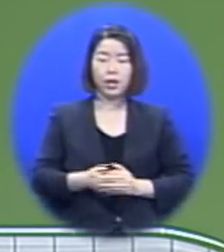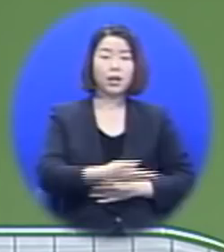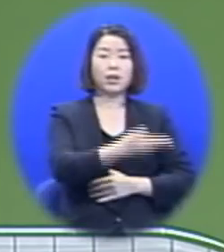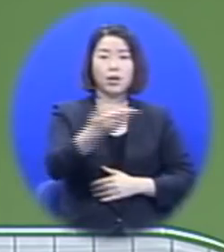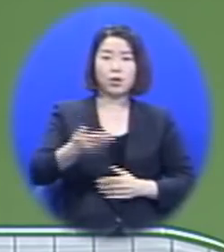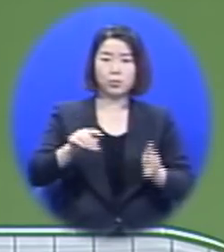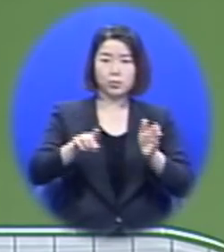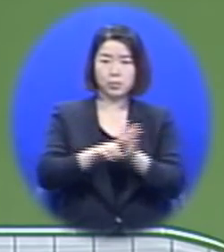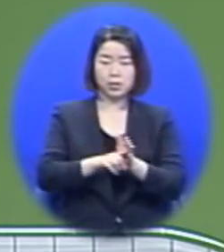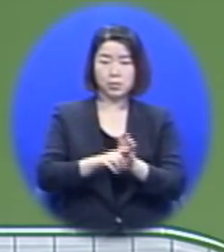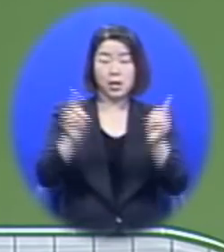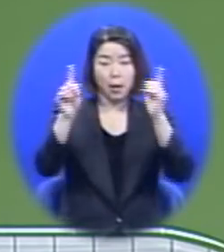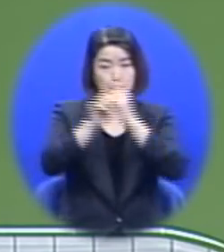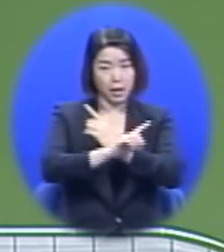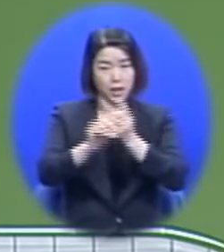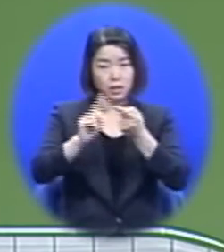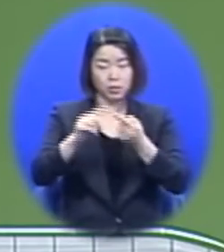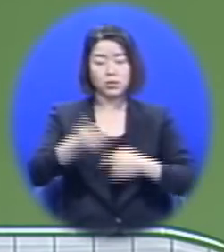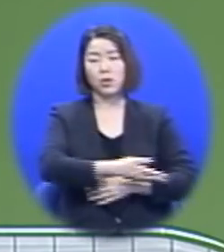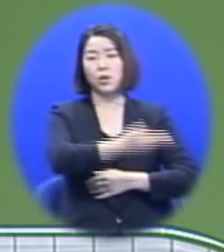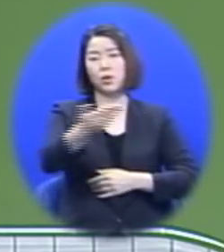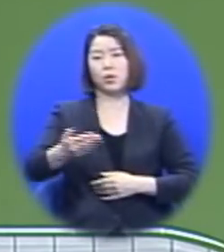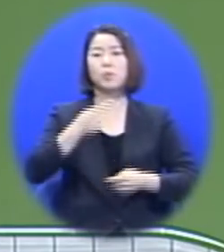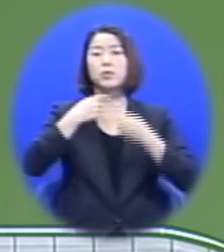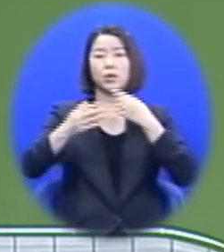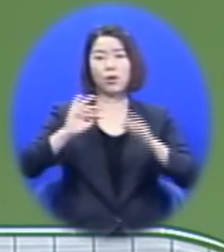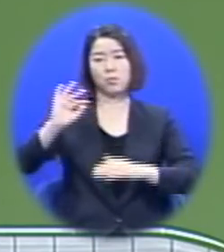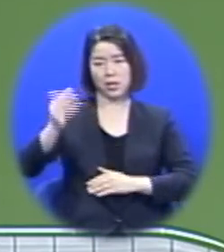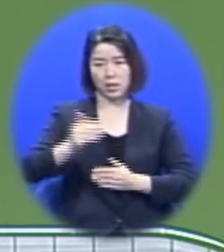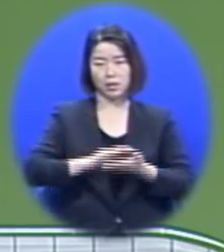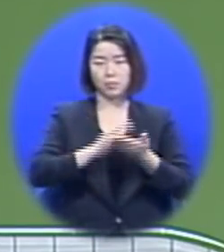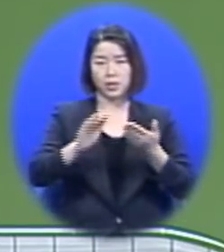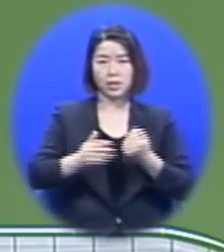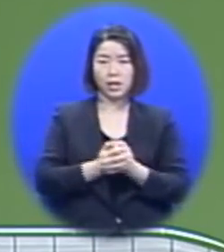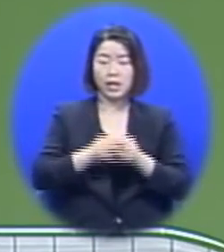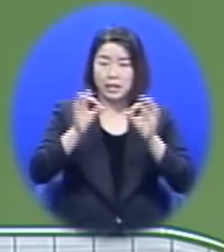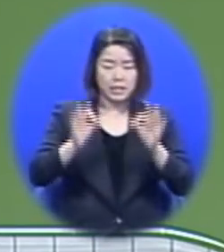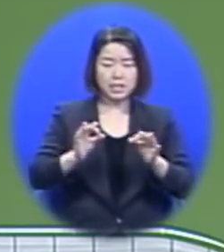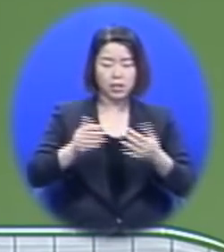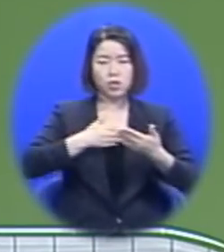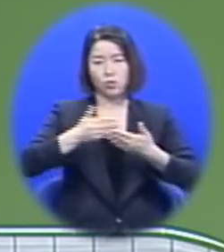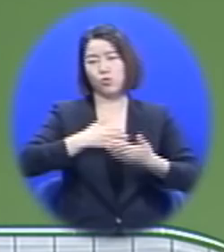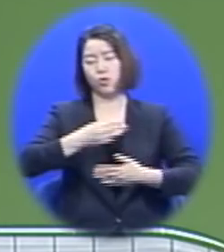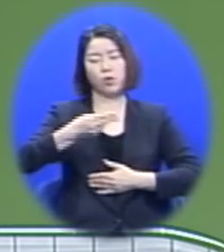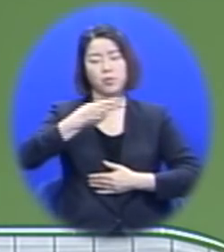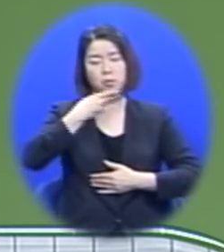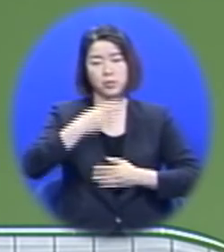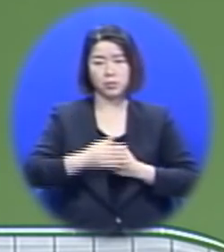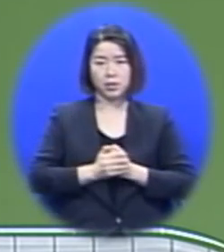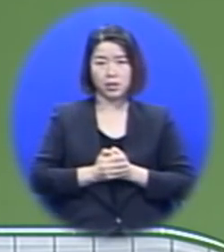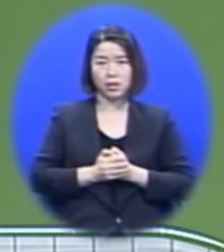여러분의 믿음이 달라지는 것을 여러분이 경험하게 됩니다. 이제는 두려움이 없어져요.